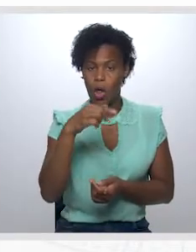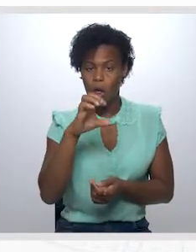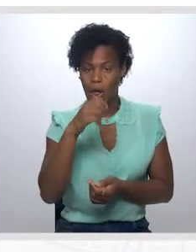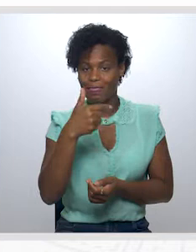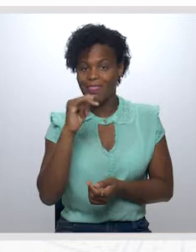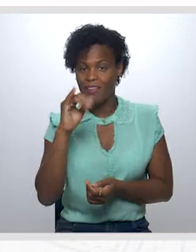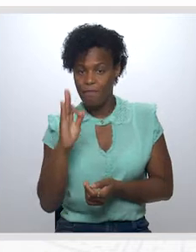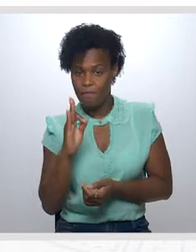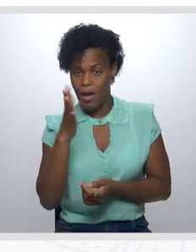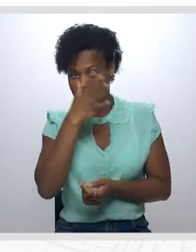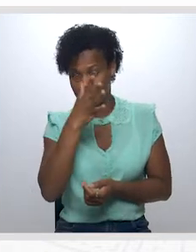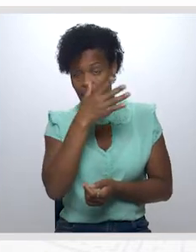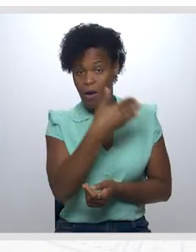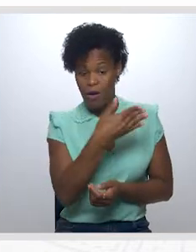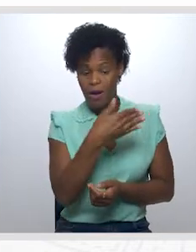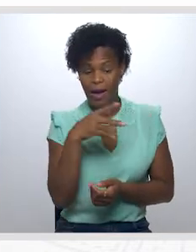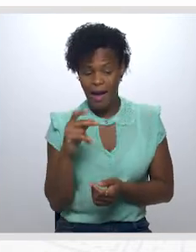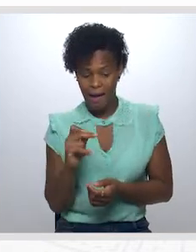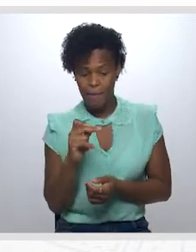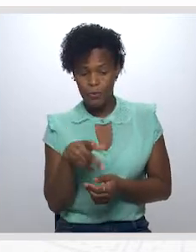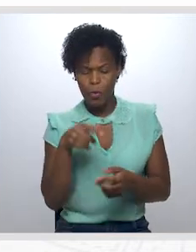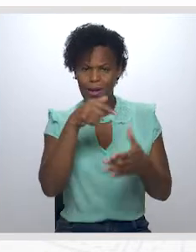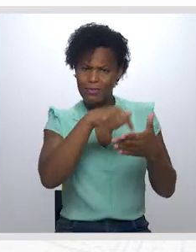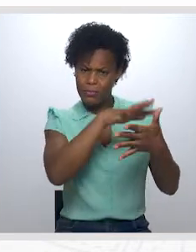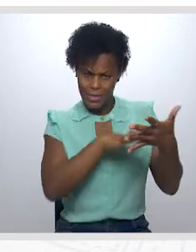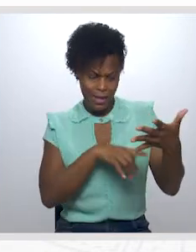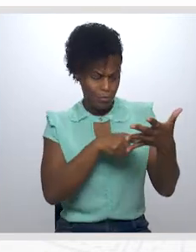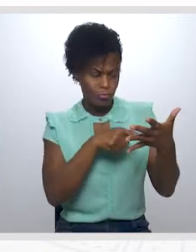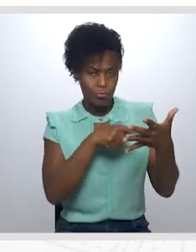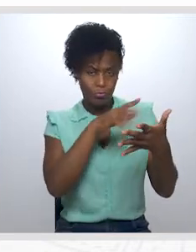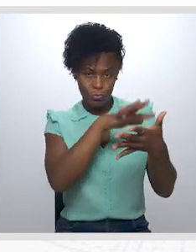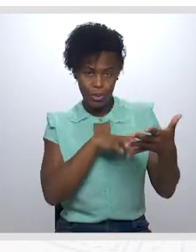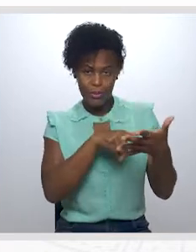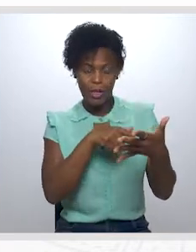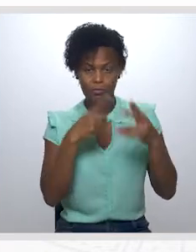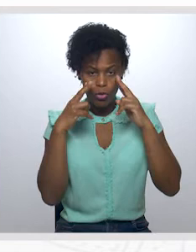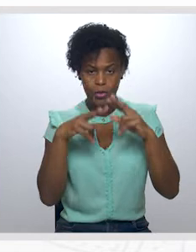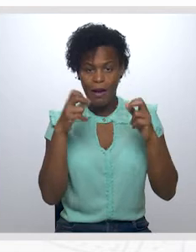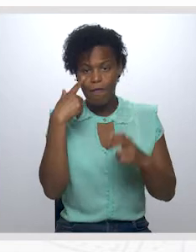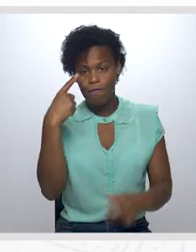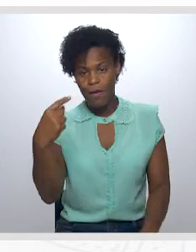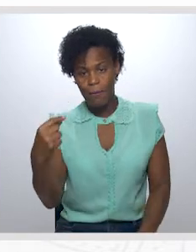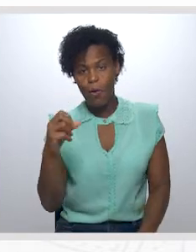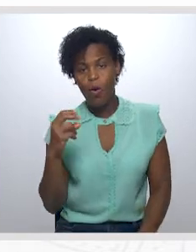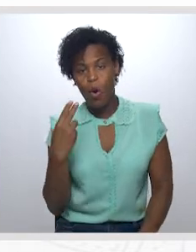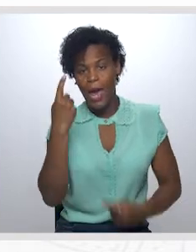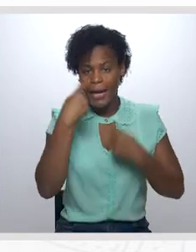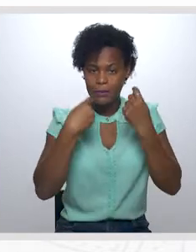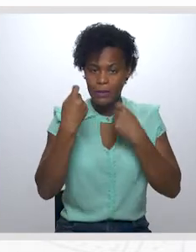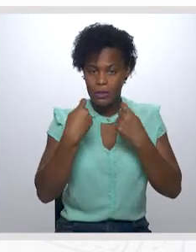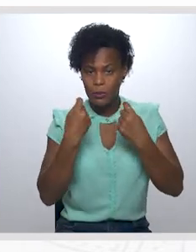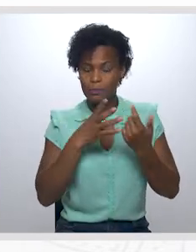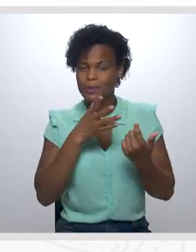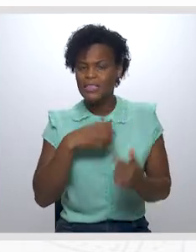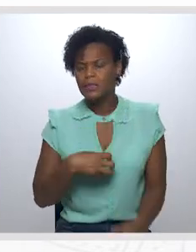Activité 1A. Trouvez dans les textes les verbes ou expressions exprimant